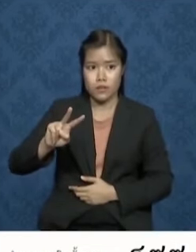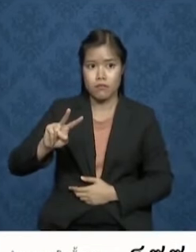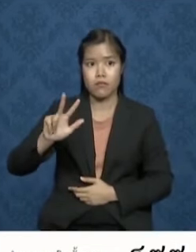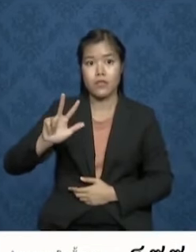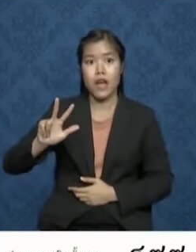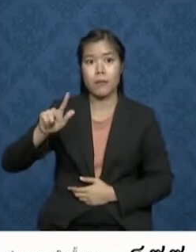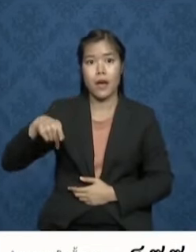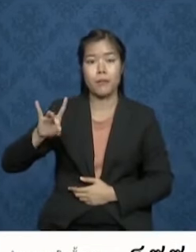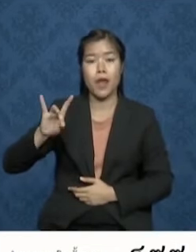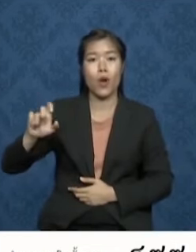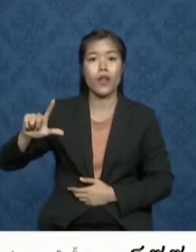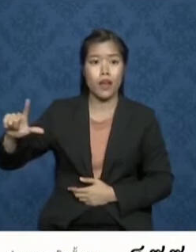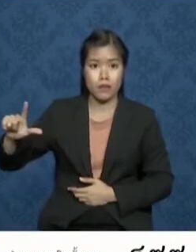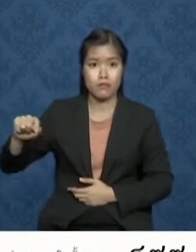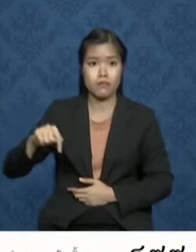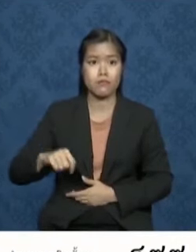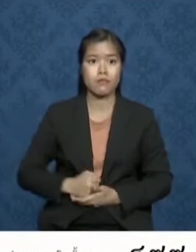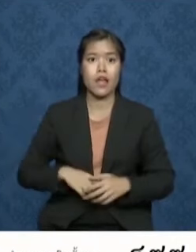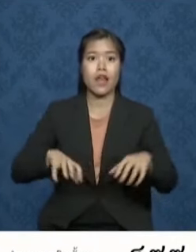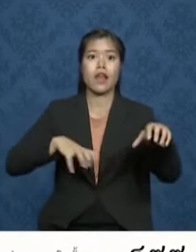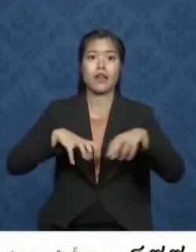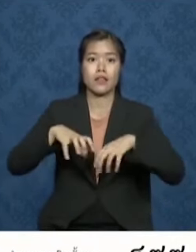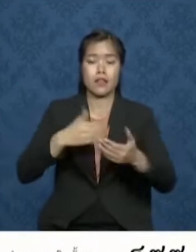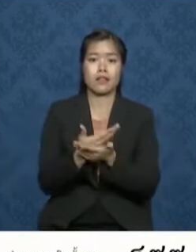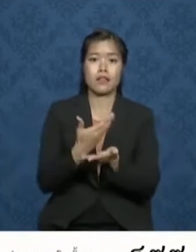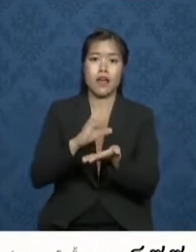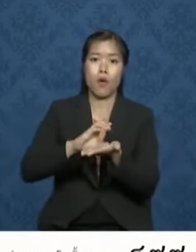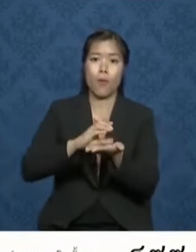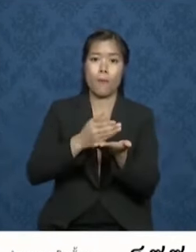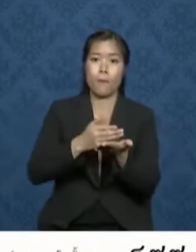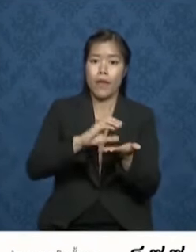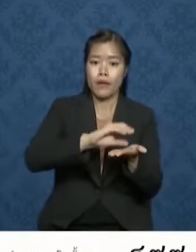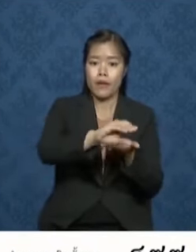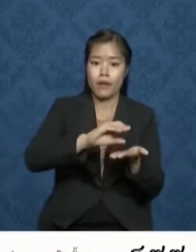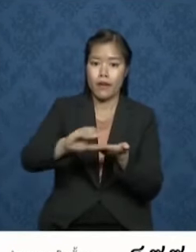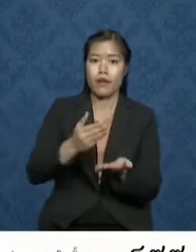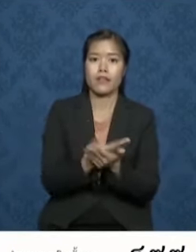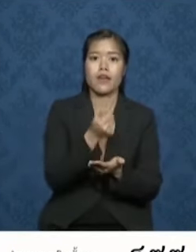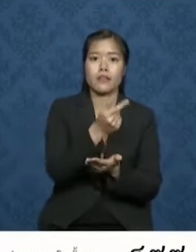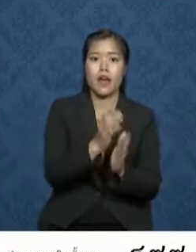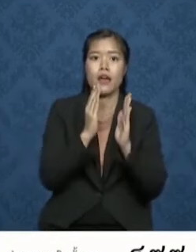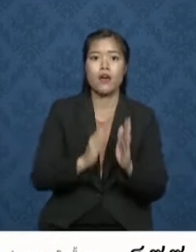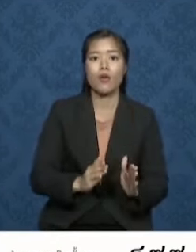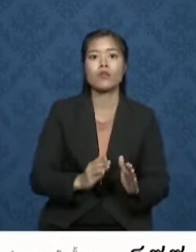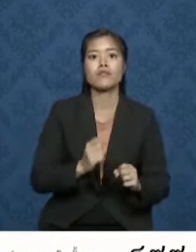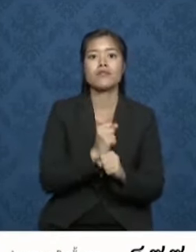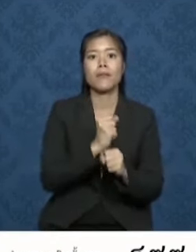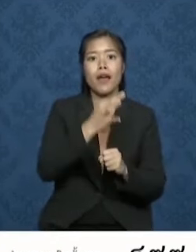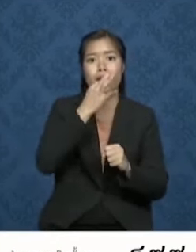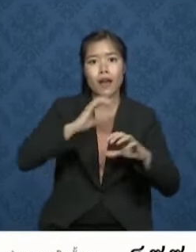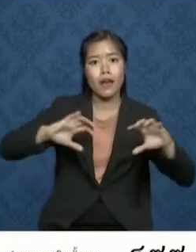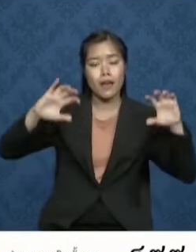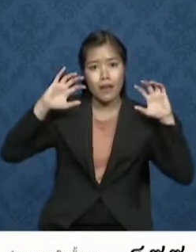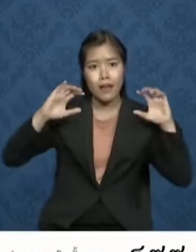บาทแต่ว่าเมื่อมาดูส่วนการจัดสรรงบประมาณด้านต่างๆครับโดยเฉพาะงบรายจ่ายบุคลากรภาครัฐเพิ่ม